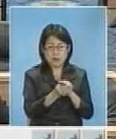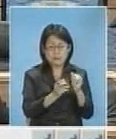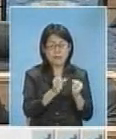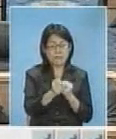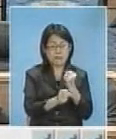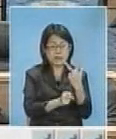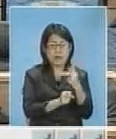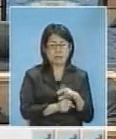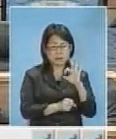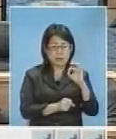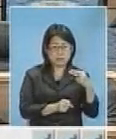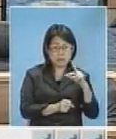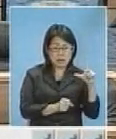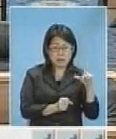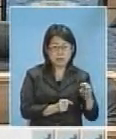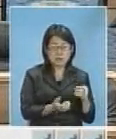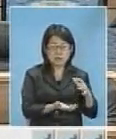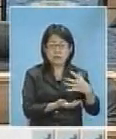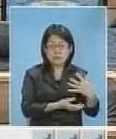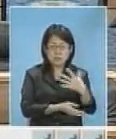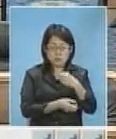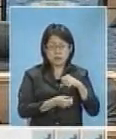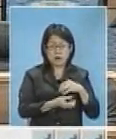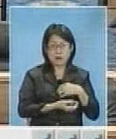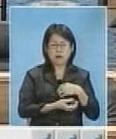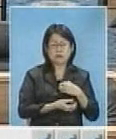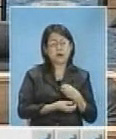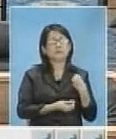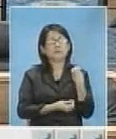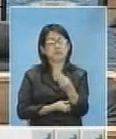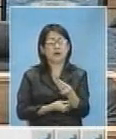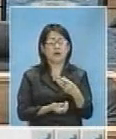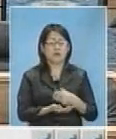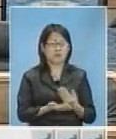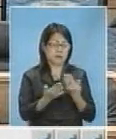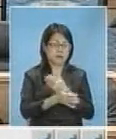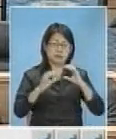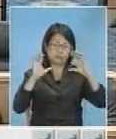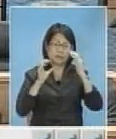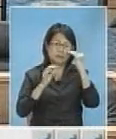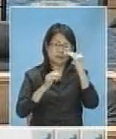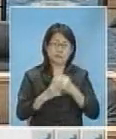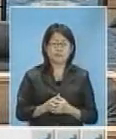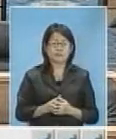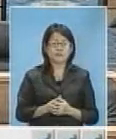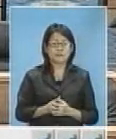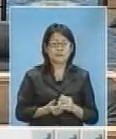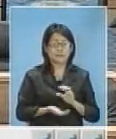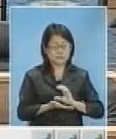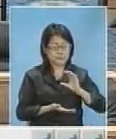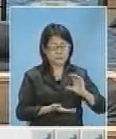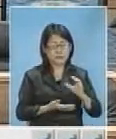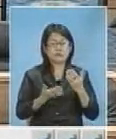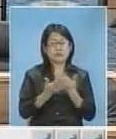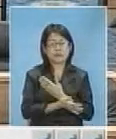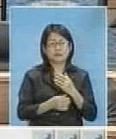ข้าไปดูแลพี่น้องประชาชนที่มีเงินบัญชีเงินฝากไปชำระหนี้แทนรัฐบาลไปชำระหนี้กองทุนฟื้นฟูแทน